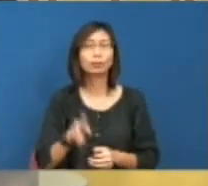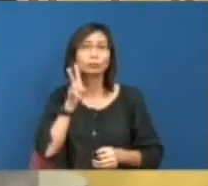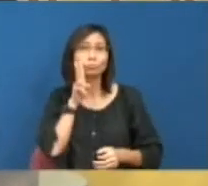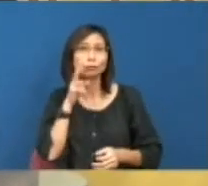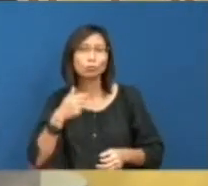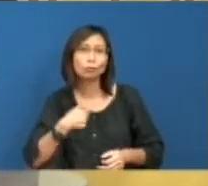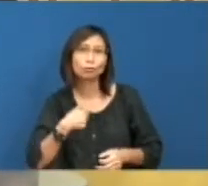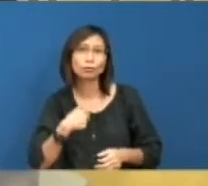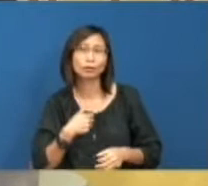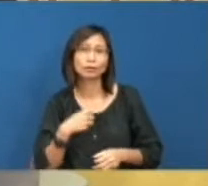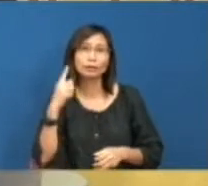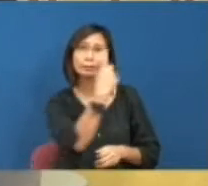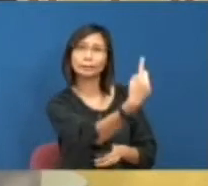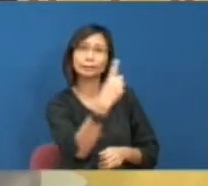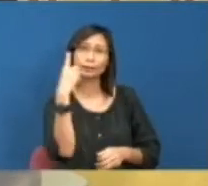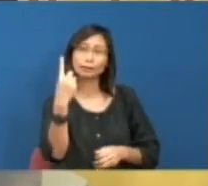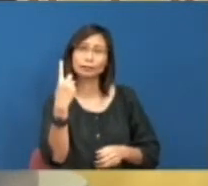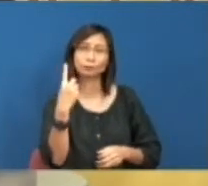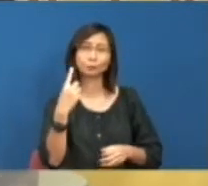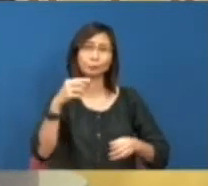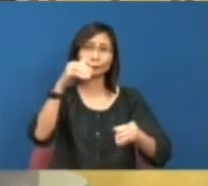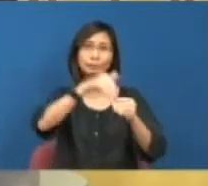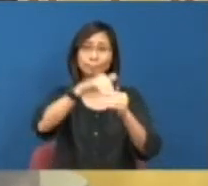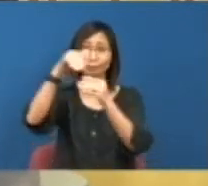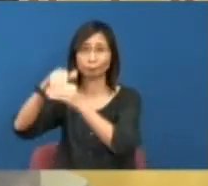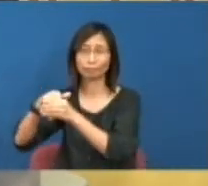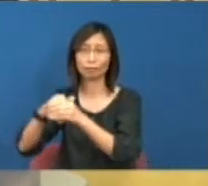這個一人一票去選舉立法會和